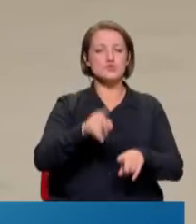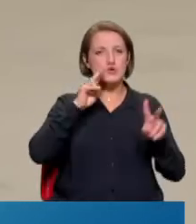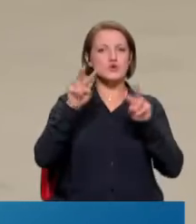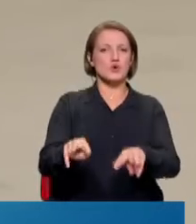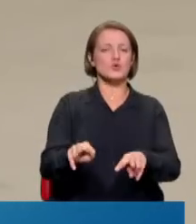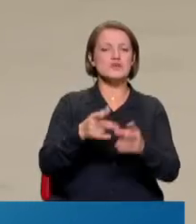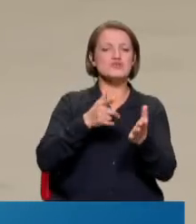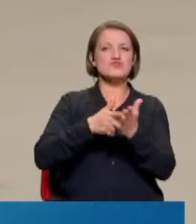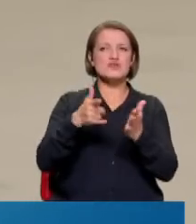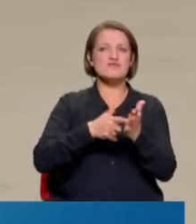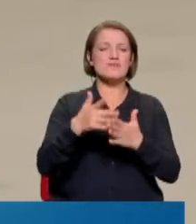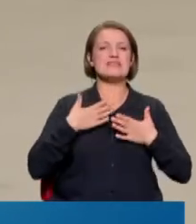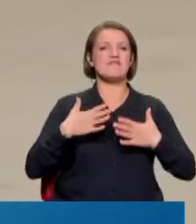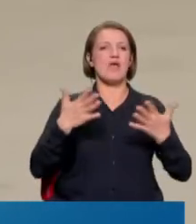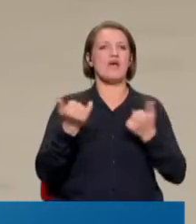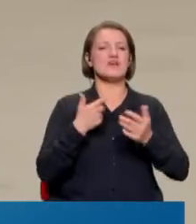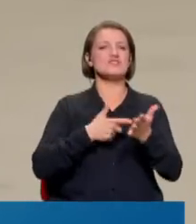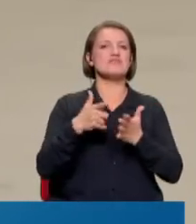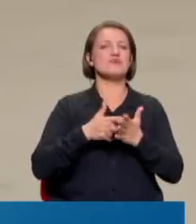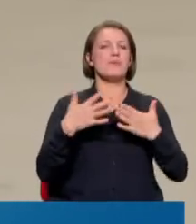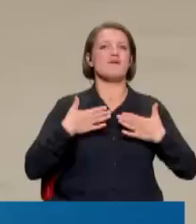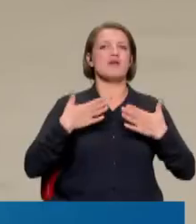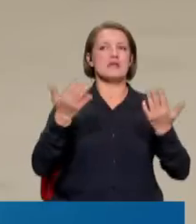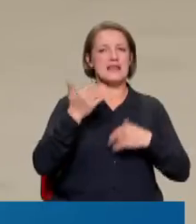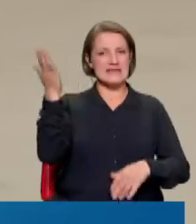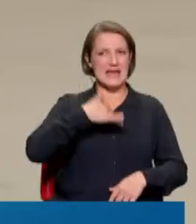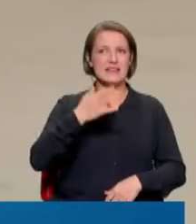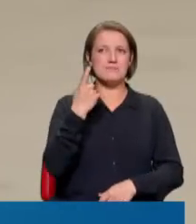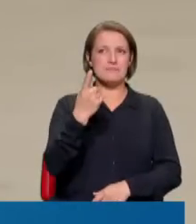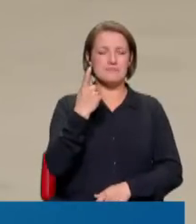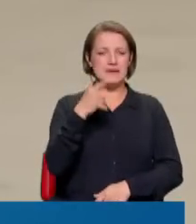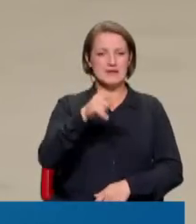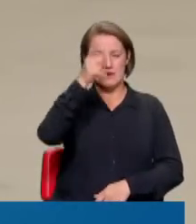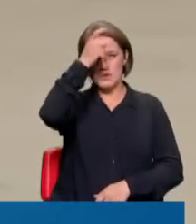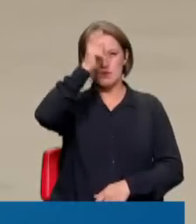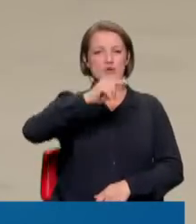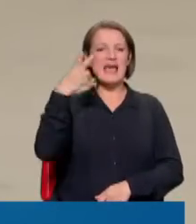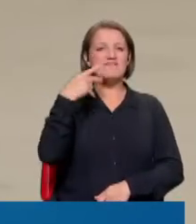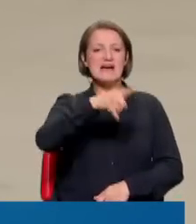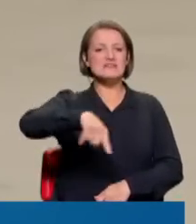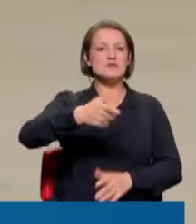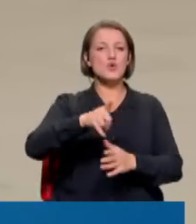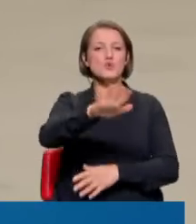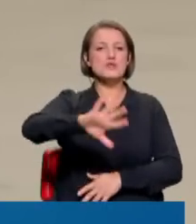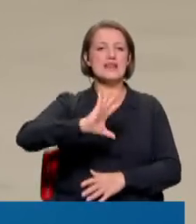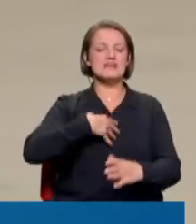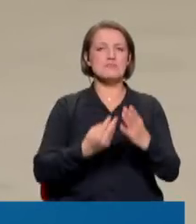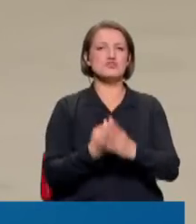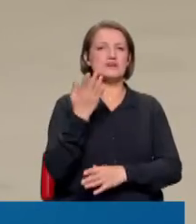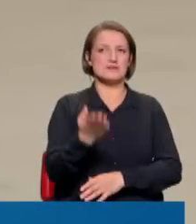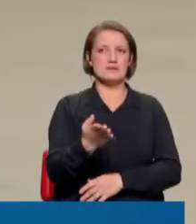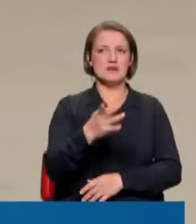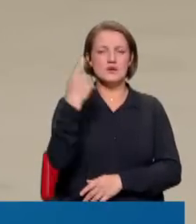görün çiftçimiz Nefes alsın diyorum çiftçimiz Nefes alsın gelin birg keree Şu ülkenin efendisine sahip çıkın yüzünüz